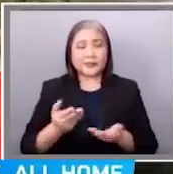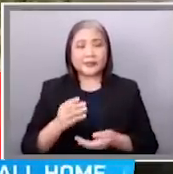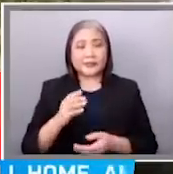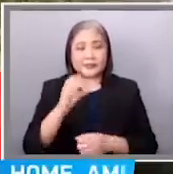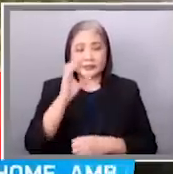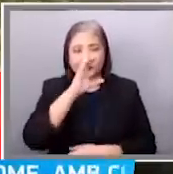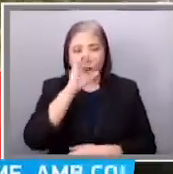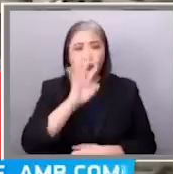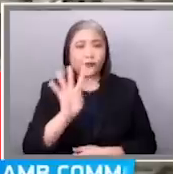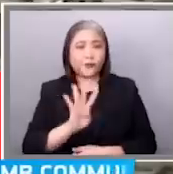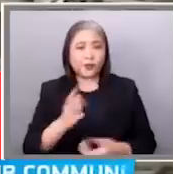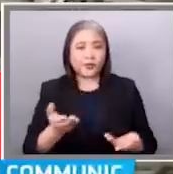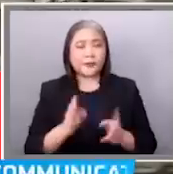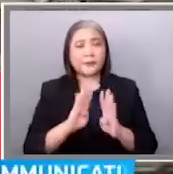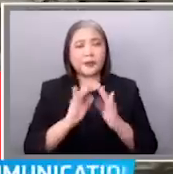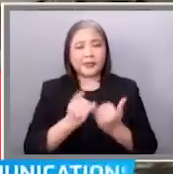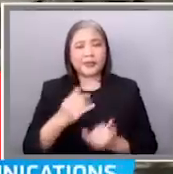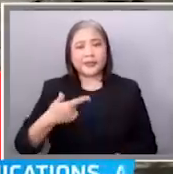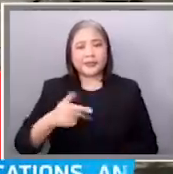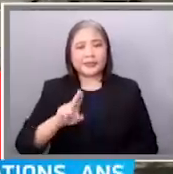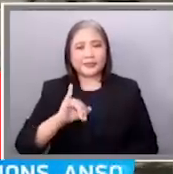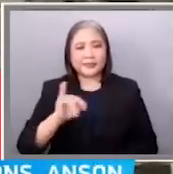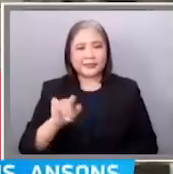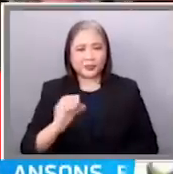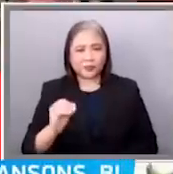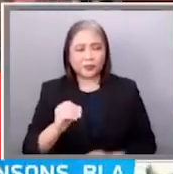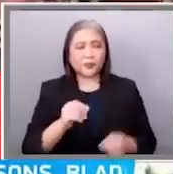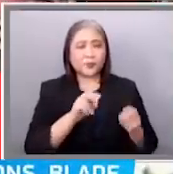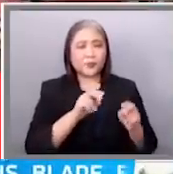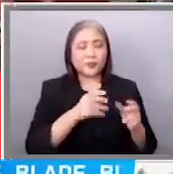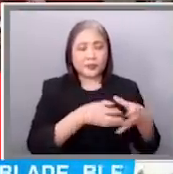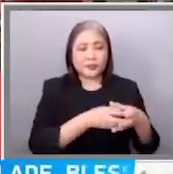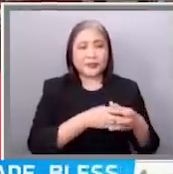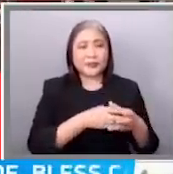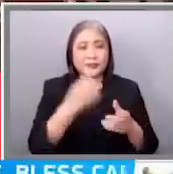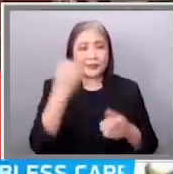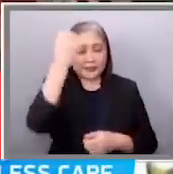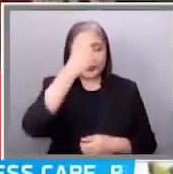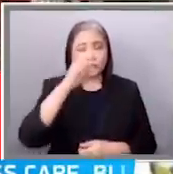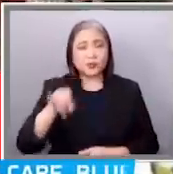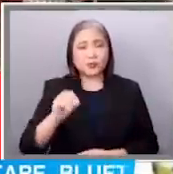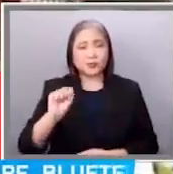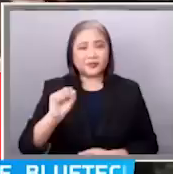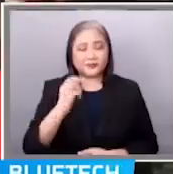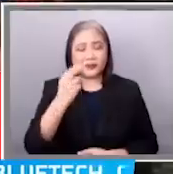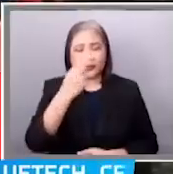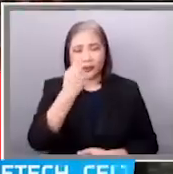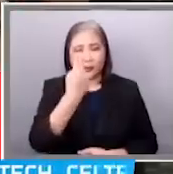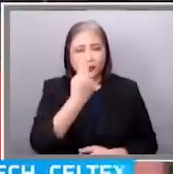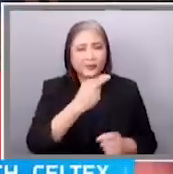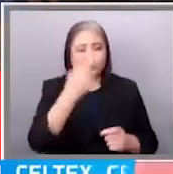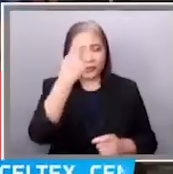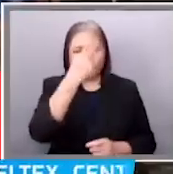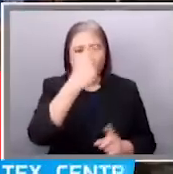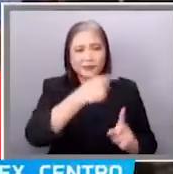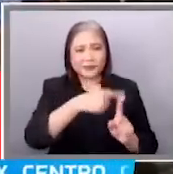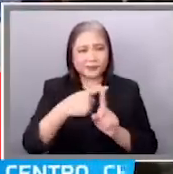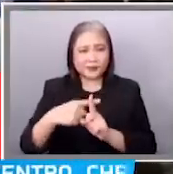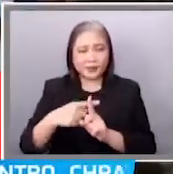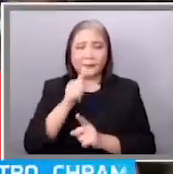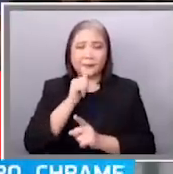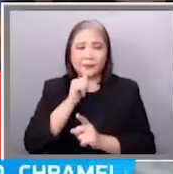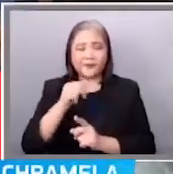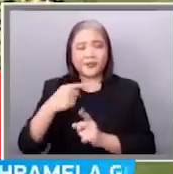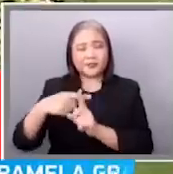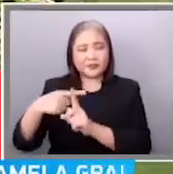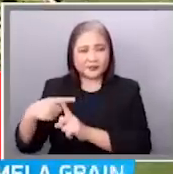Gizo. Magkakatabi ang St. Joseph Catholic Cemetery, Old Municipal Cemetery at dalawang private memorial parks. Kaya